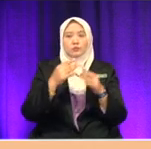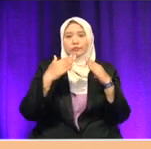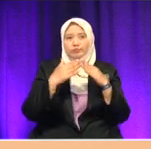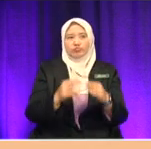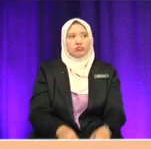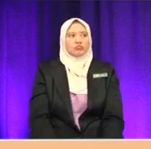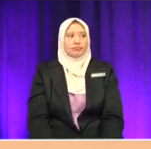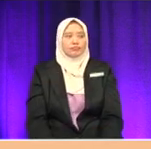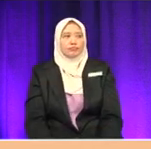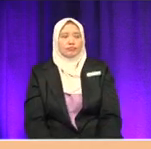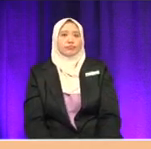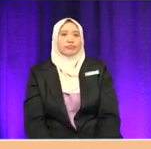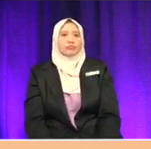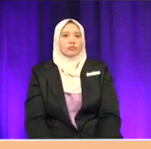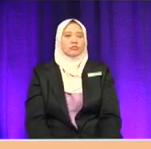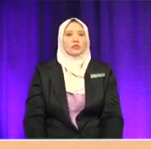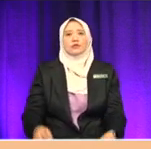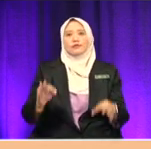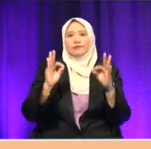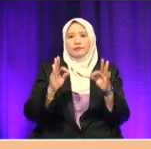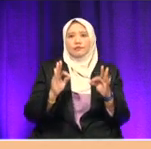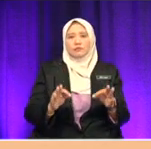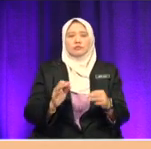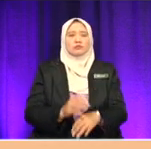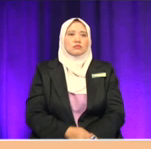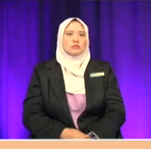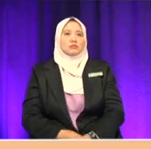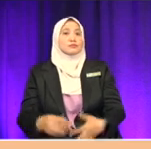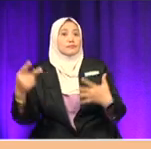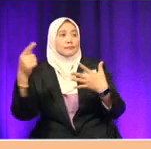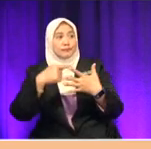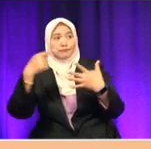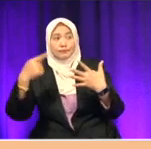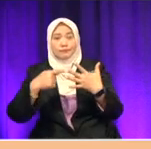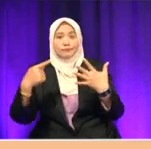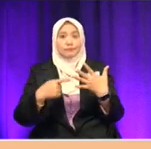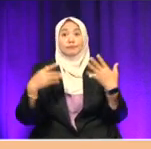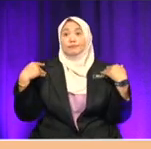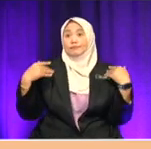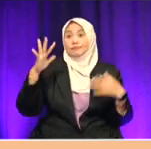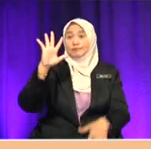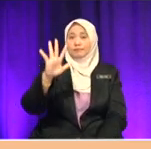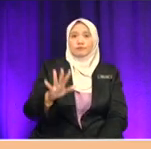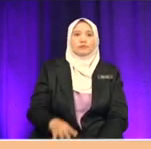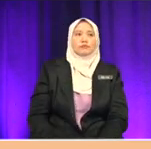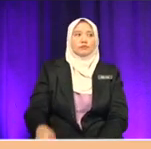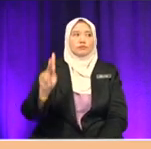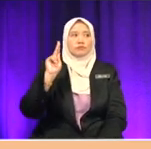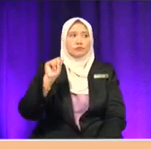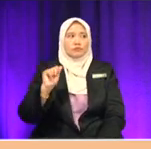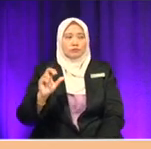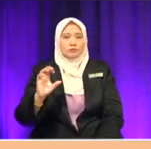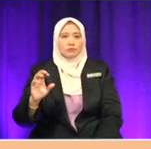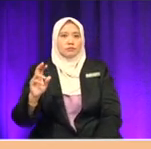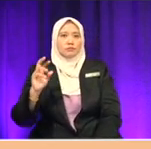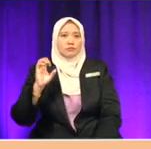Okey, faktor ya, faktor yang mempengaruhi pertumbuhan mikroorganisma dekat sini ada lima. K, C, S, N, N. Itu